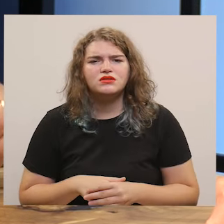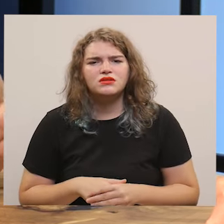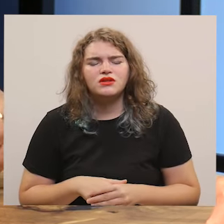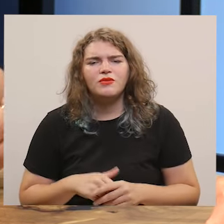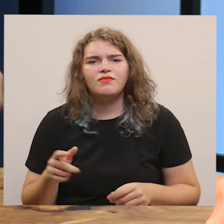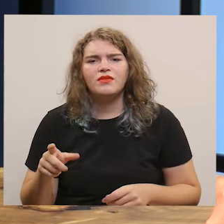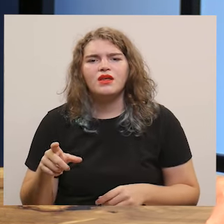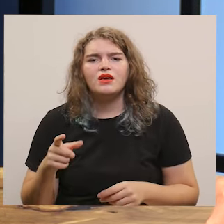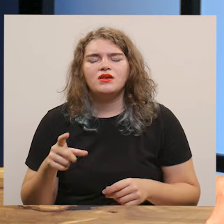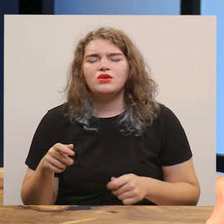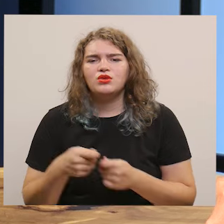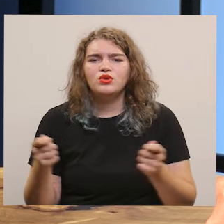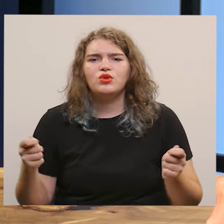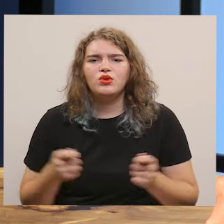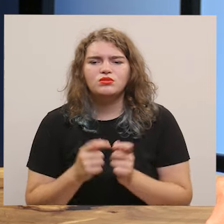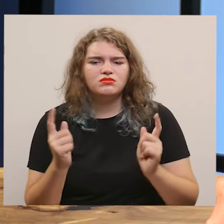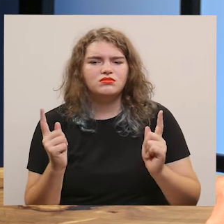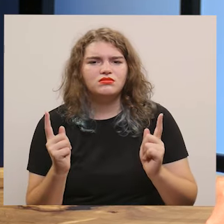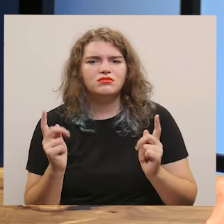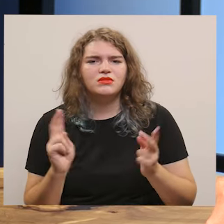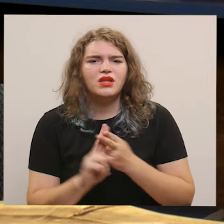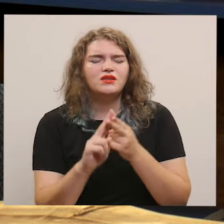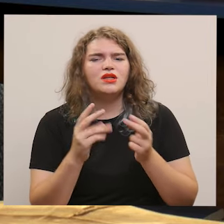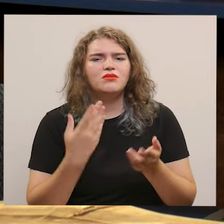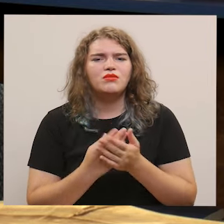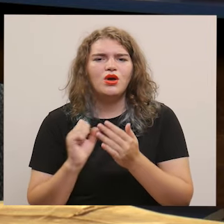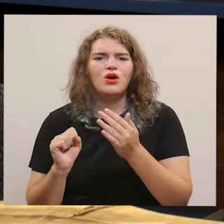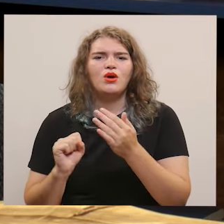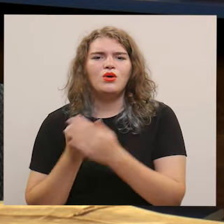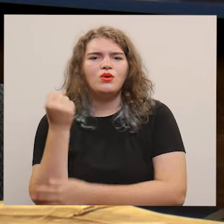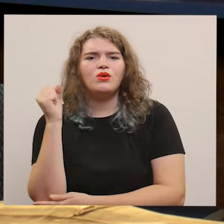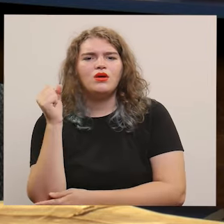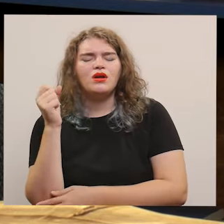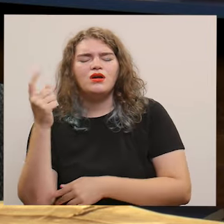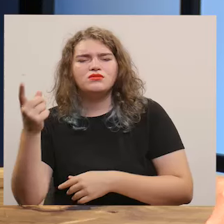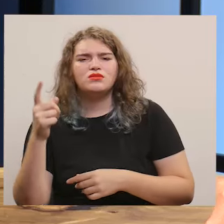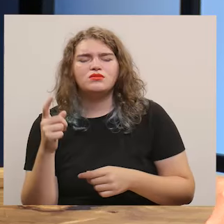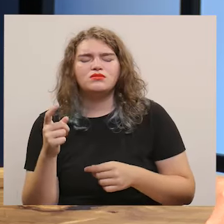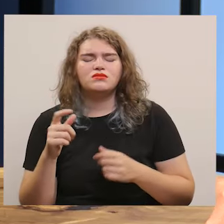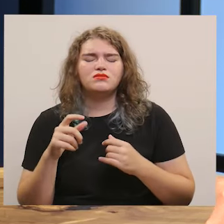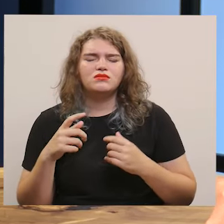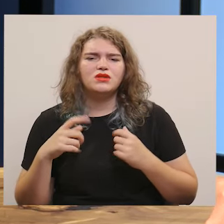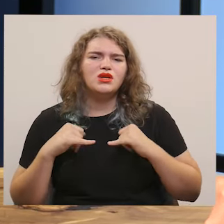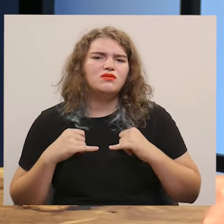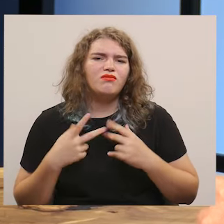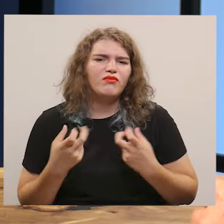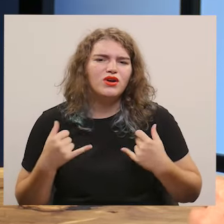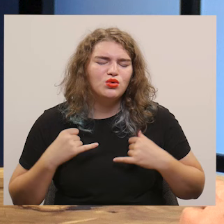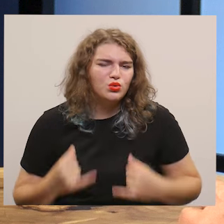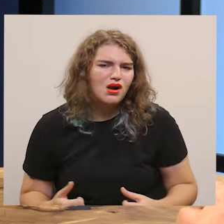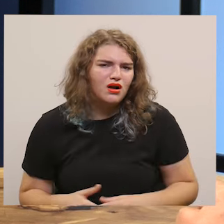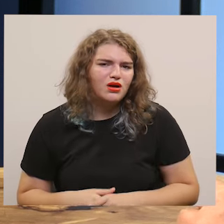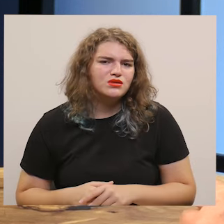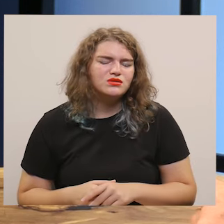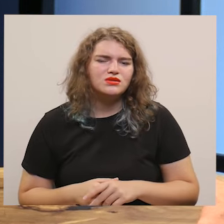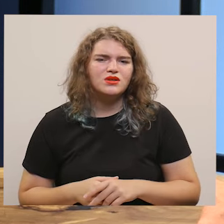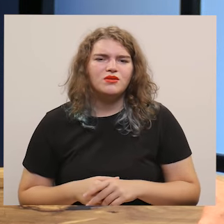ciocnim de uriașul deznădejde, ca să citesc pe John Bunyan cu Călătoria Pelerinului. Cred că